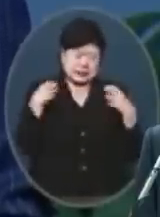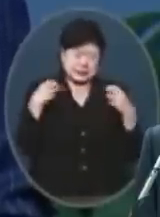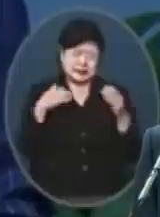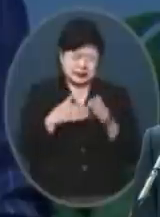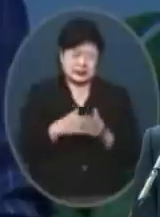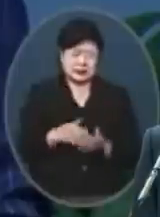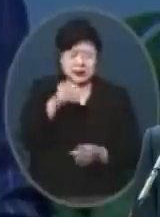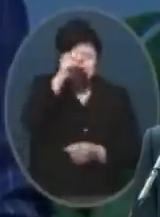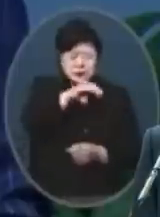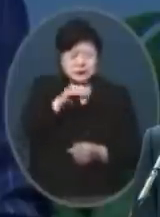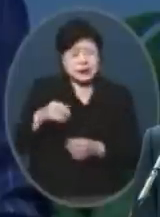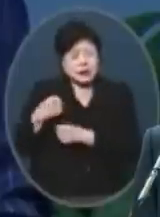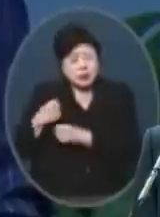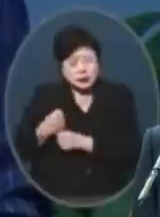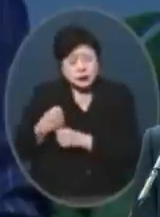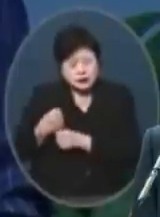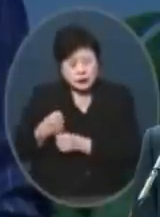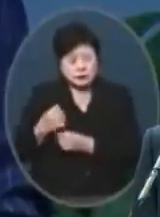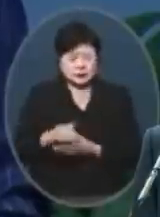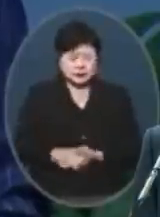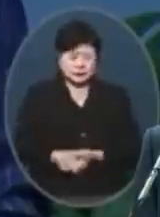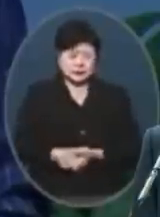그래서 십자가를 걸머지고